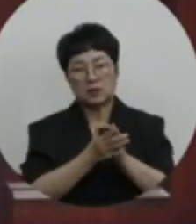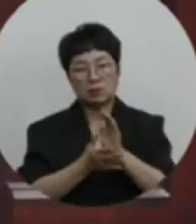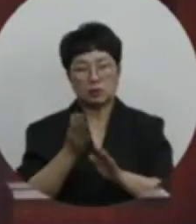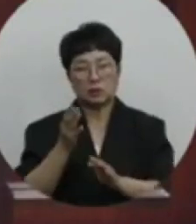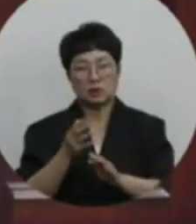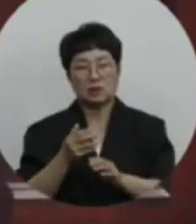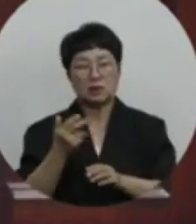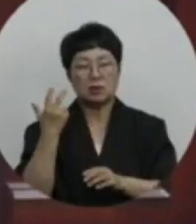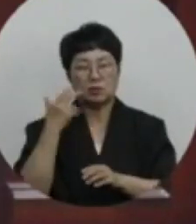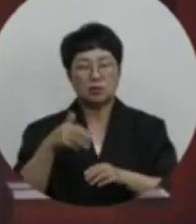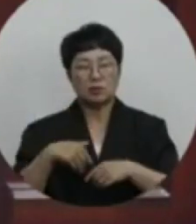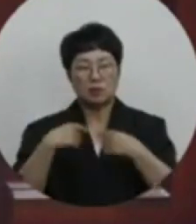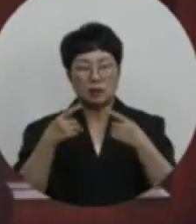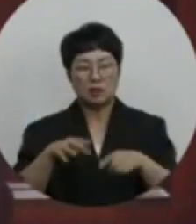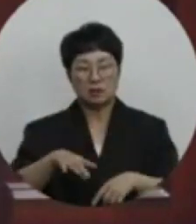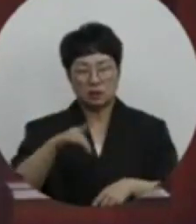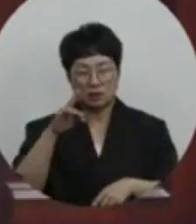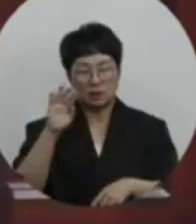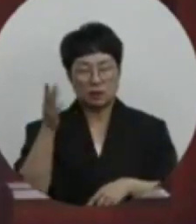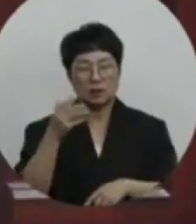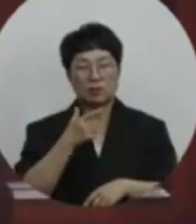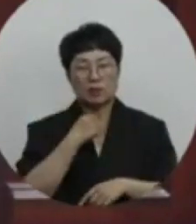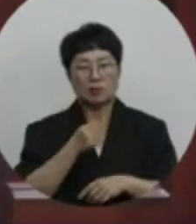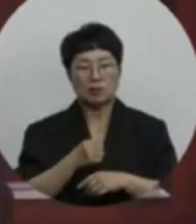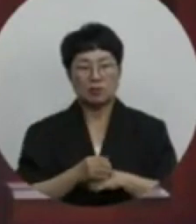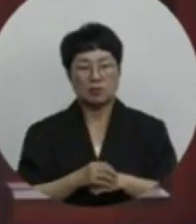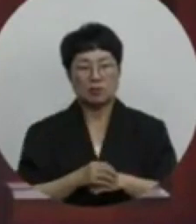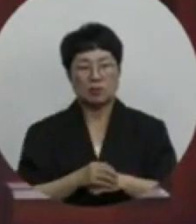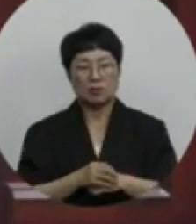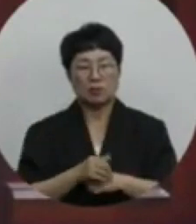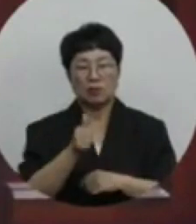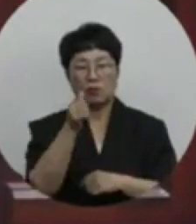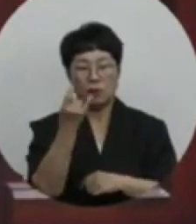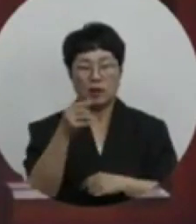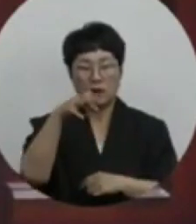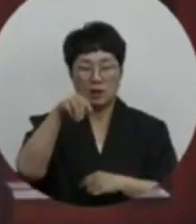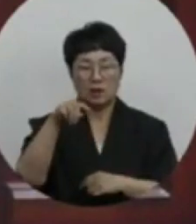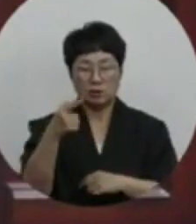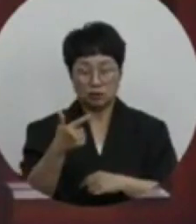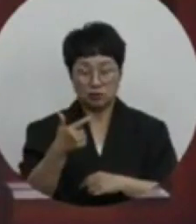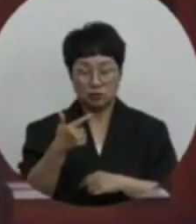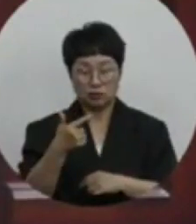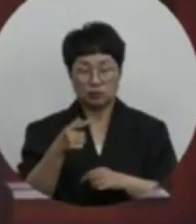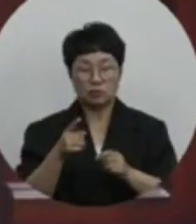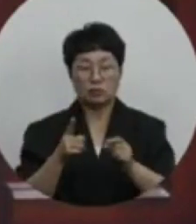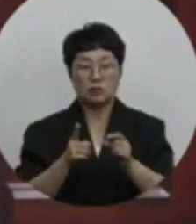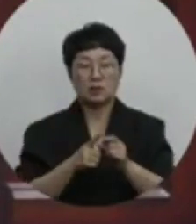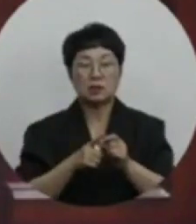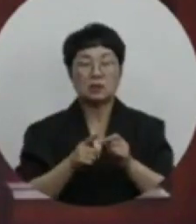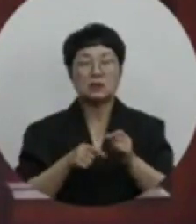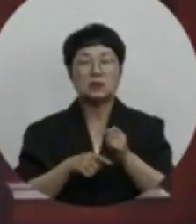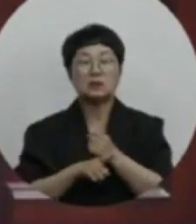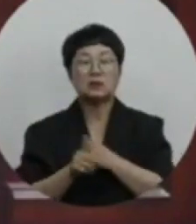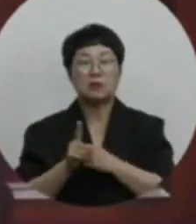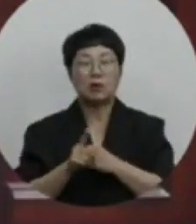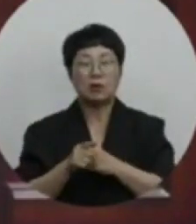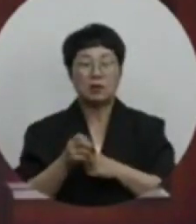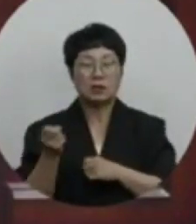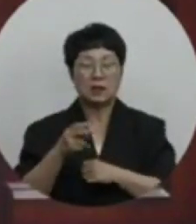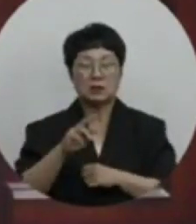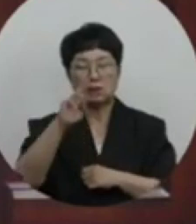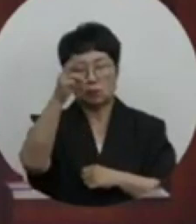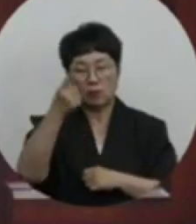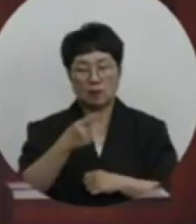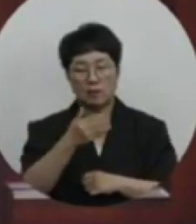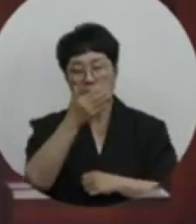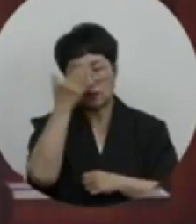첫 걸음이길 바랍니다. 회춘이라는 말의 사전적 의미는 봄이 다시 돌아옴, 도로 젊어짐이라는